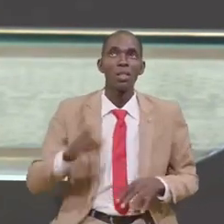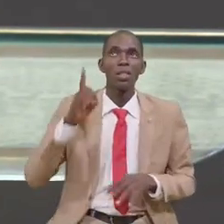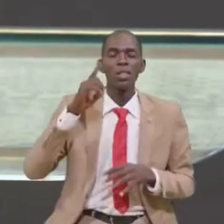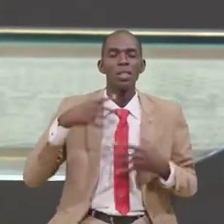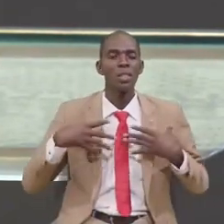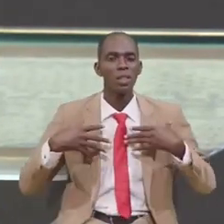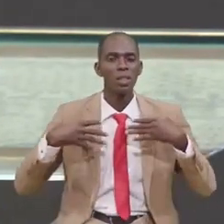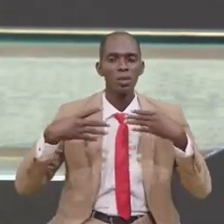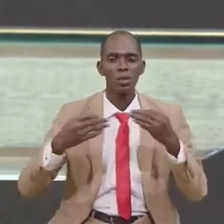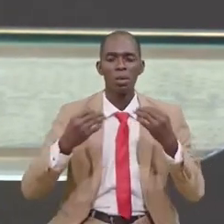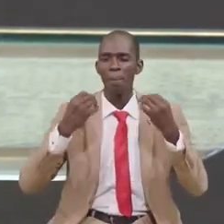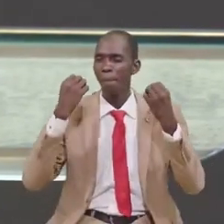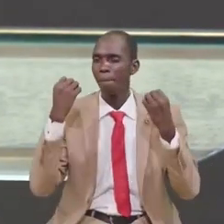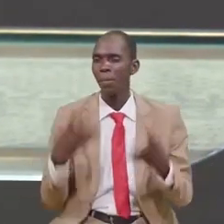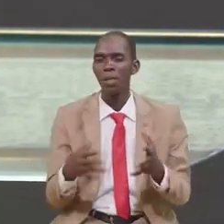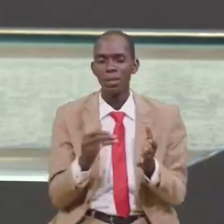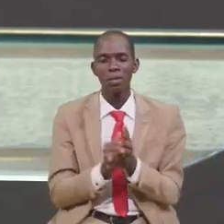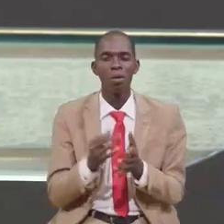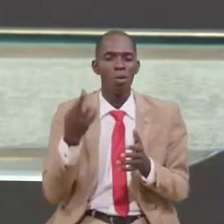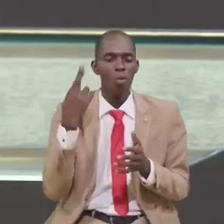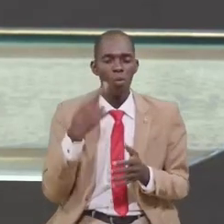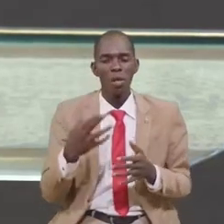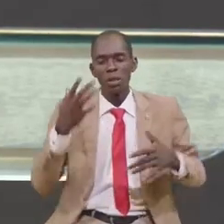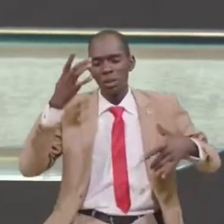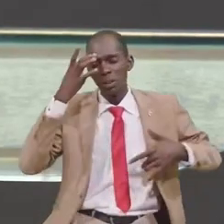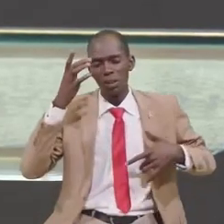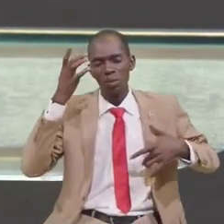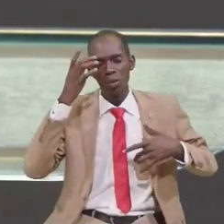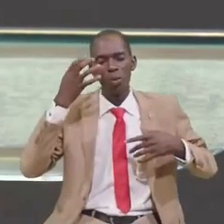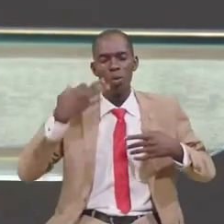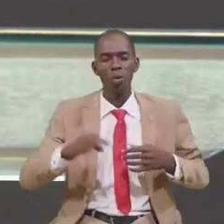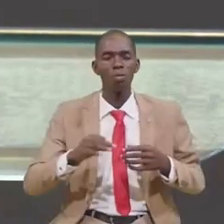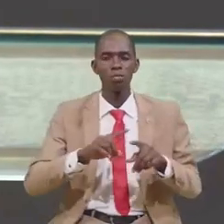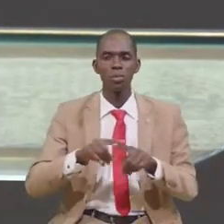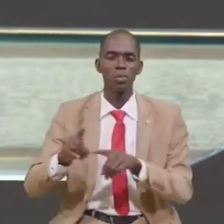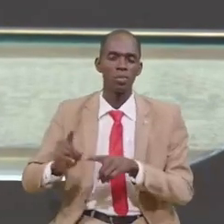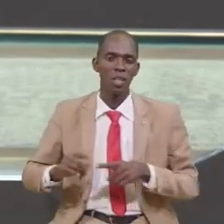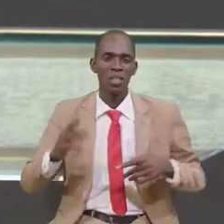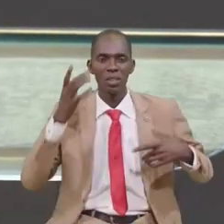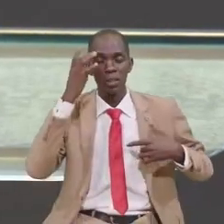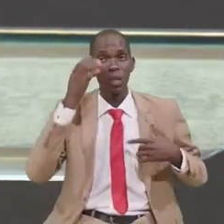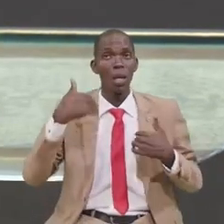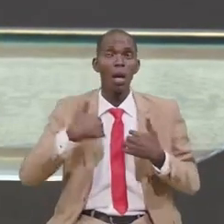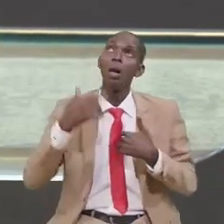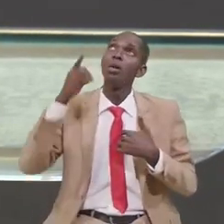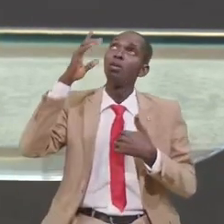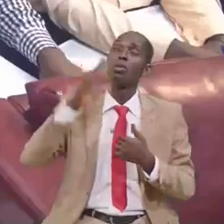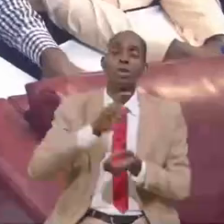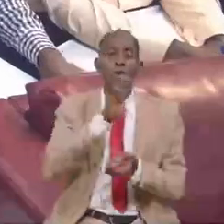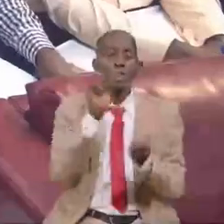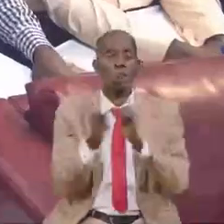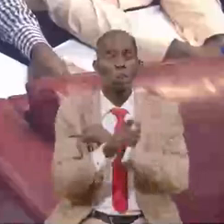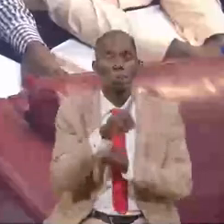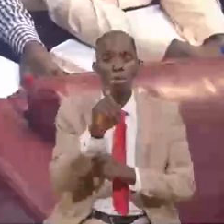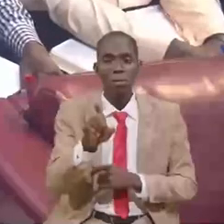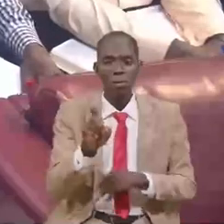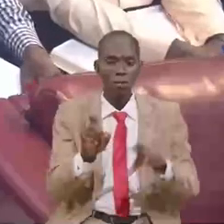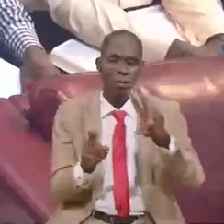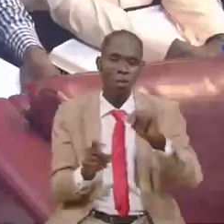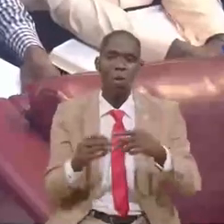beaucoup de gens qui avaient diverses maladies. Il guérit beaucoup de gens. Dieu a-t-il changé? Je dis, Dieu